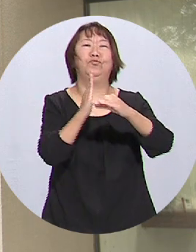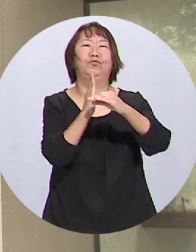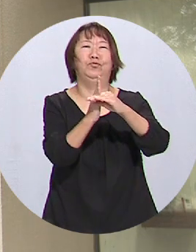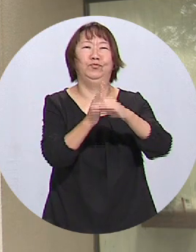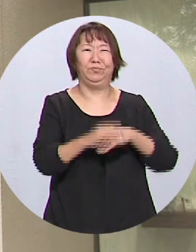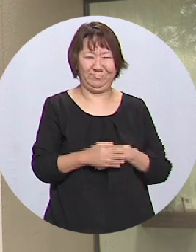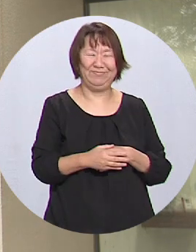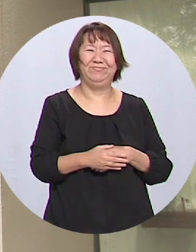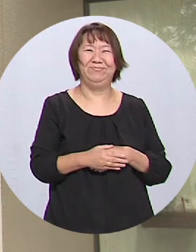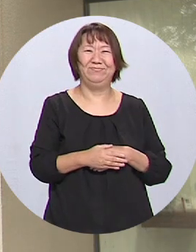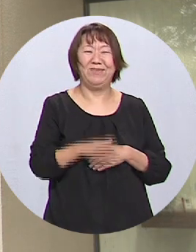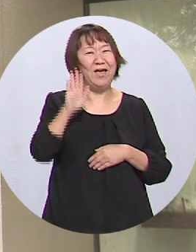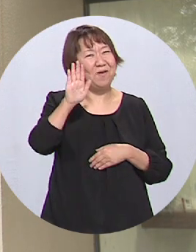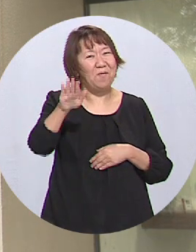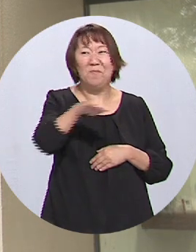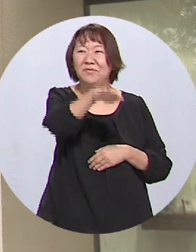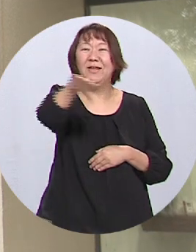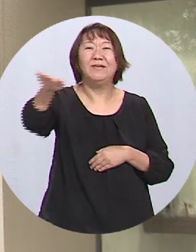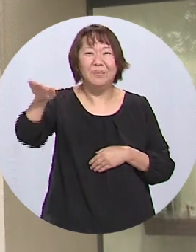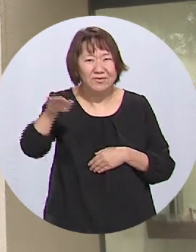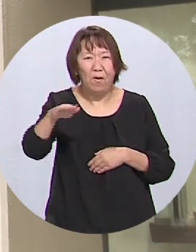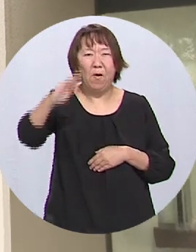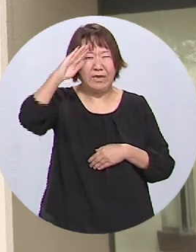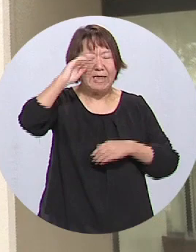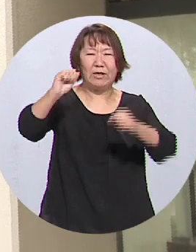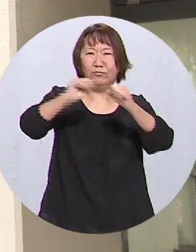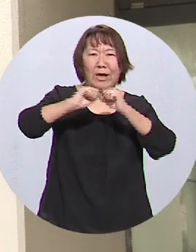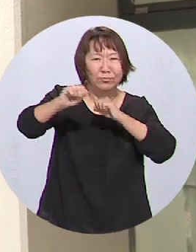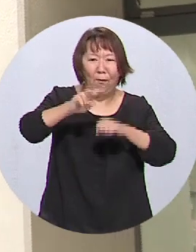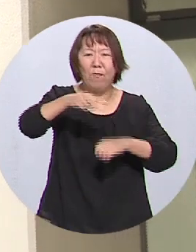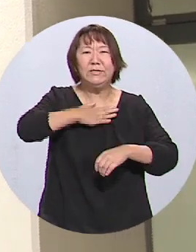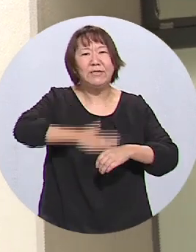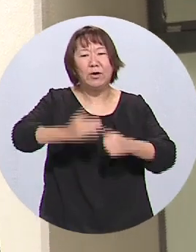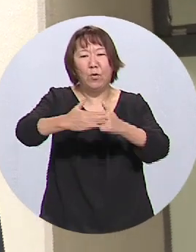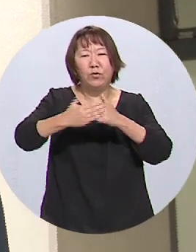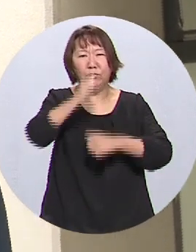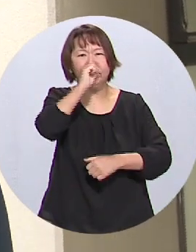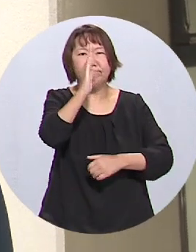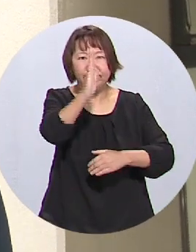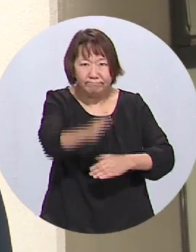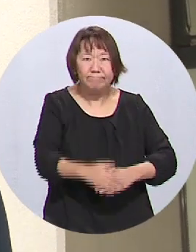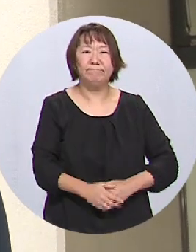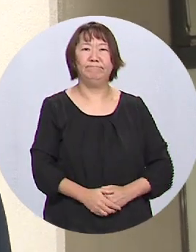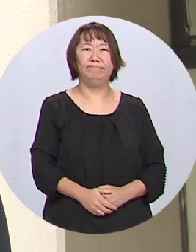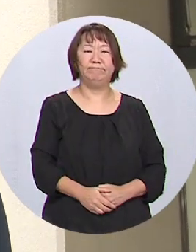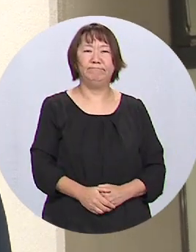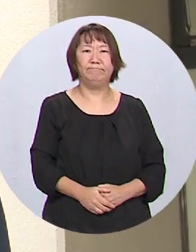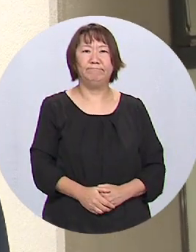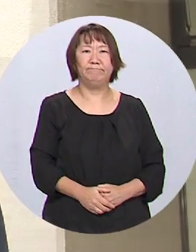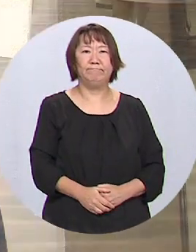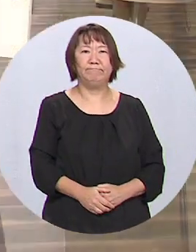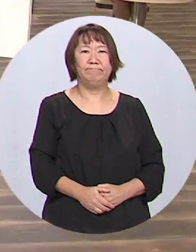。今後も皆さんの警察活動に対するご理解ご協力をよろしくお願いいたします。